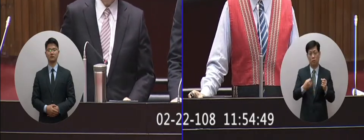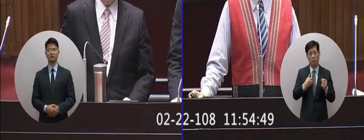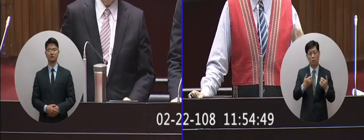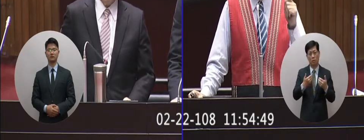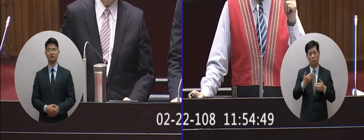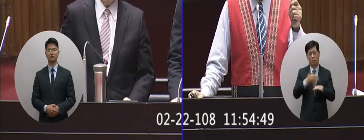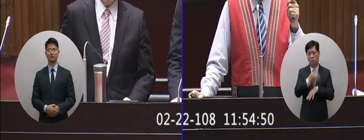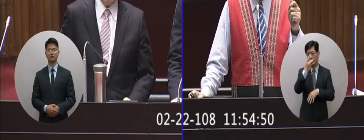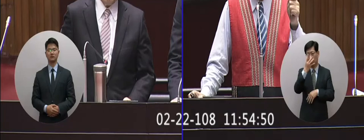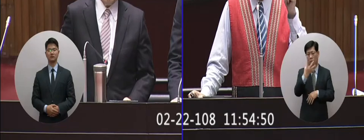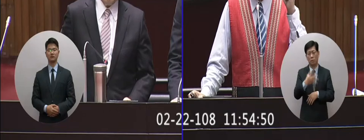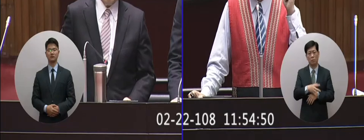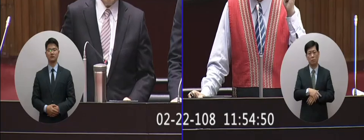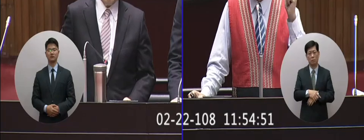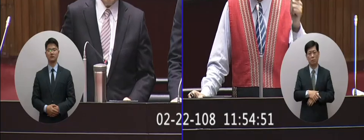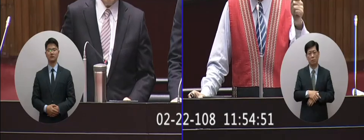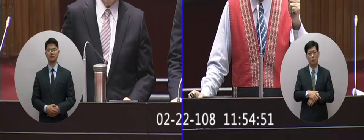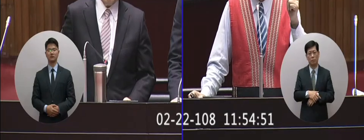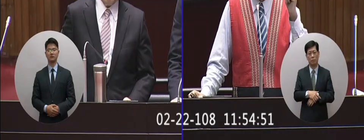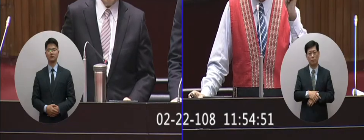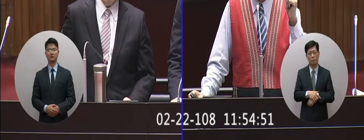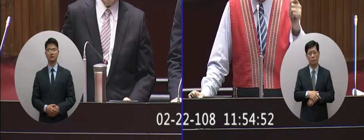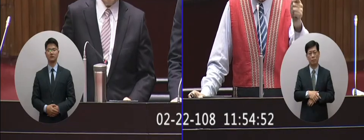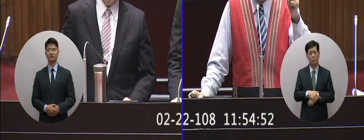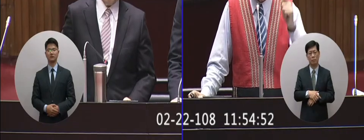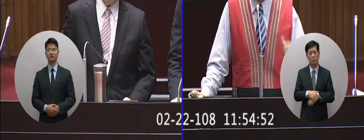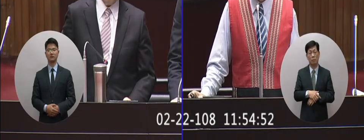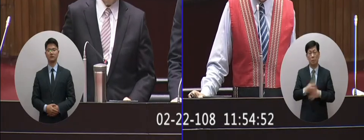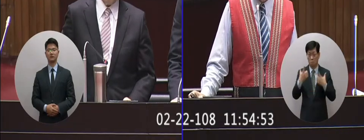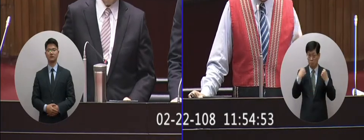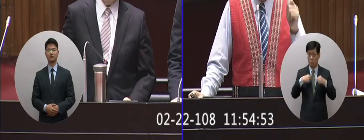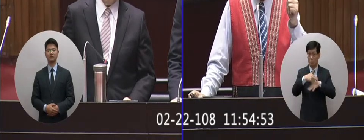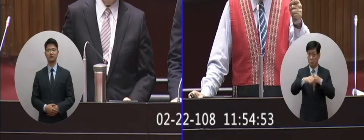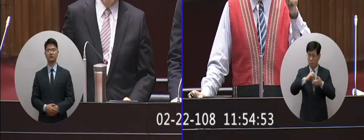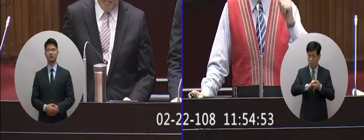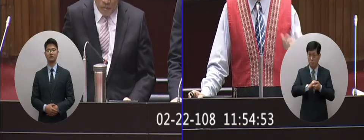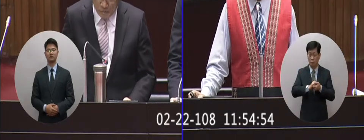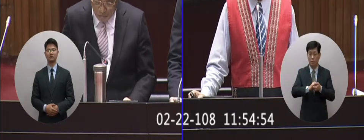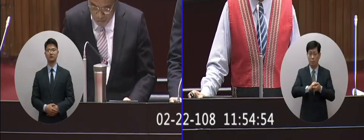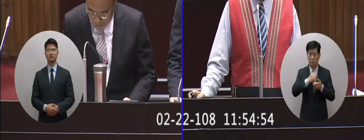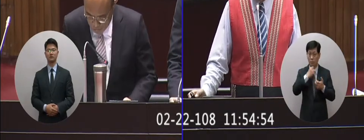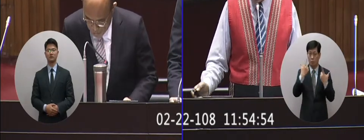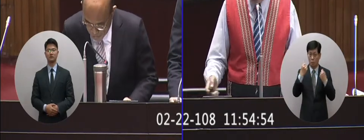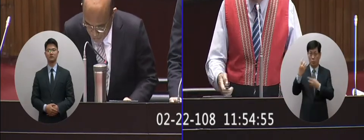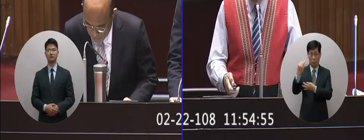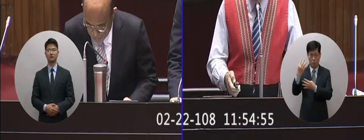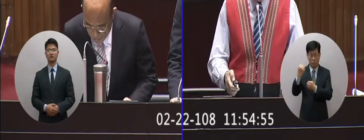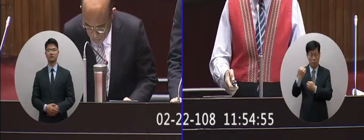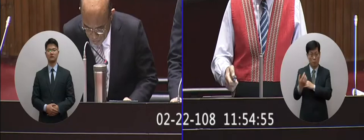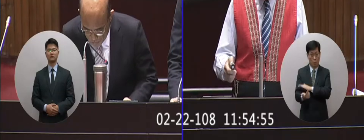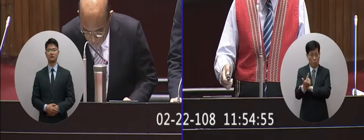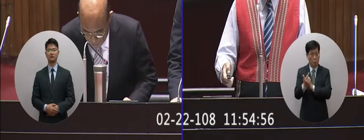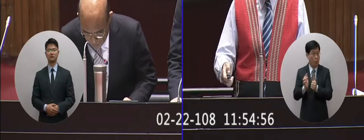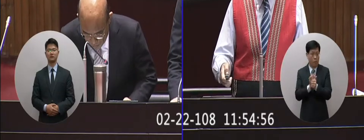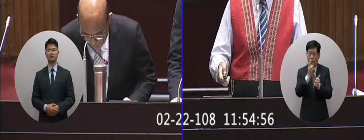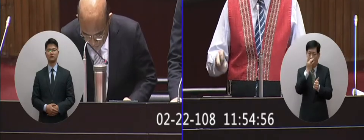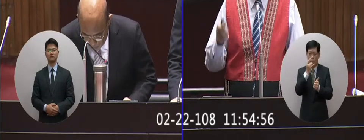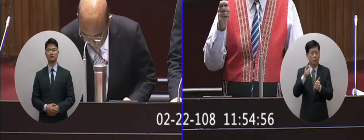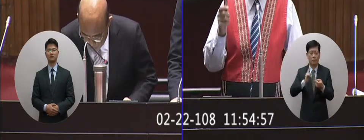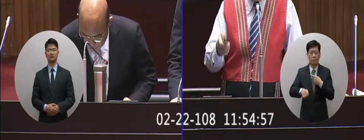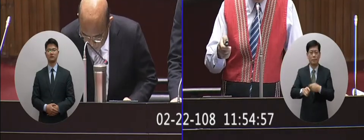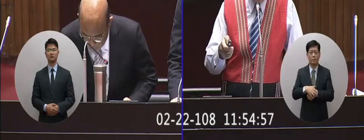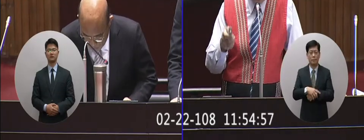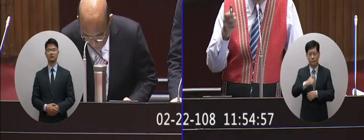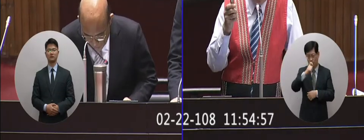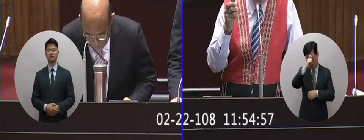办法啊，还是没有办法依原来的规定，依原来的期程去推动，这是不应该